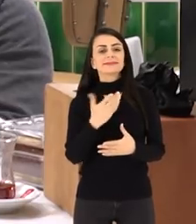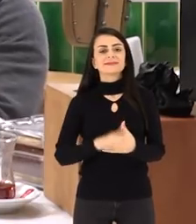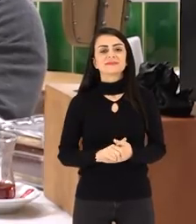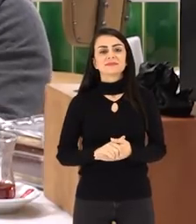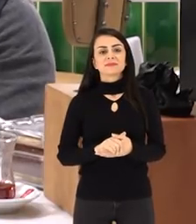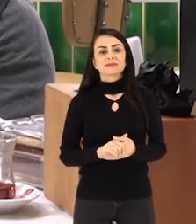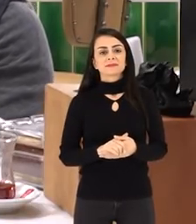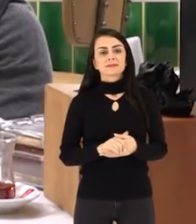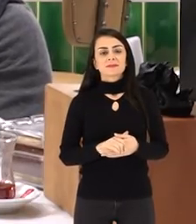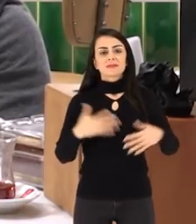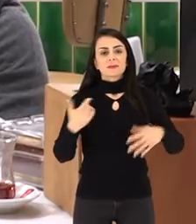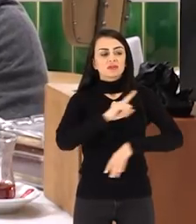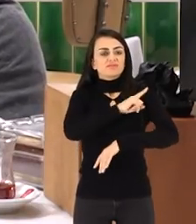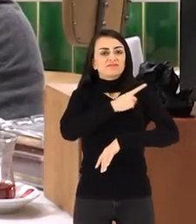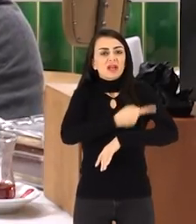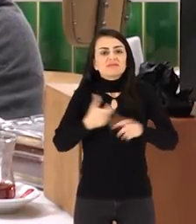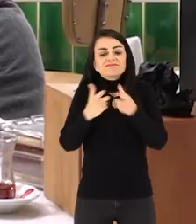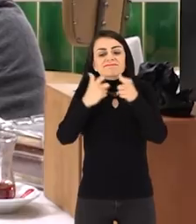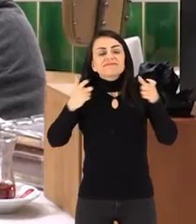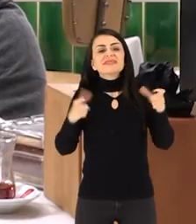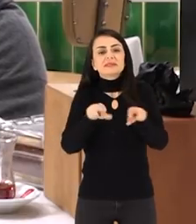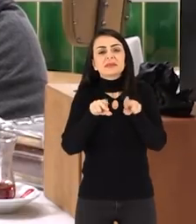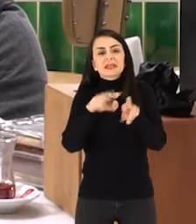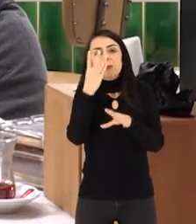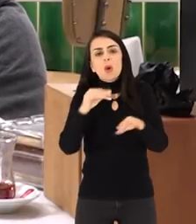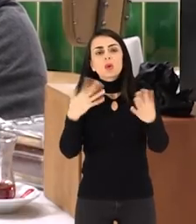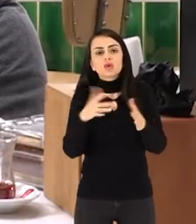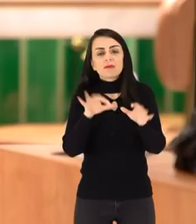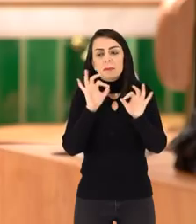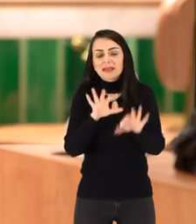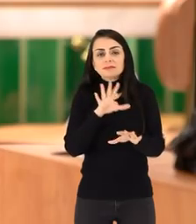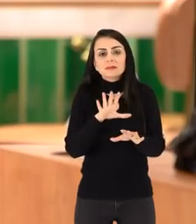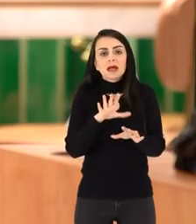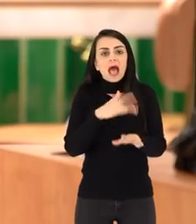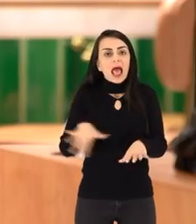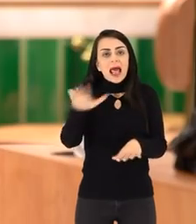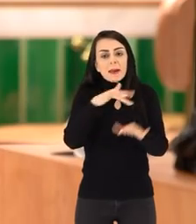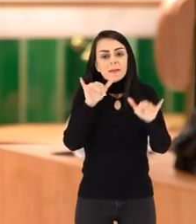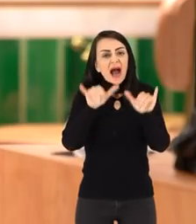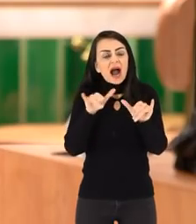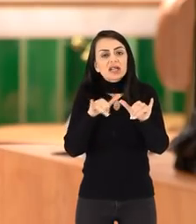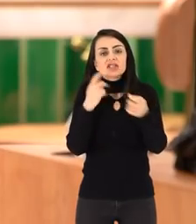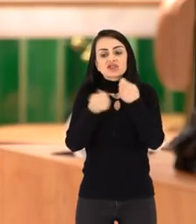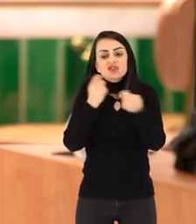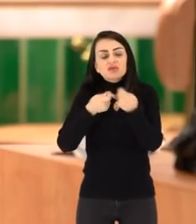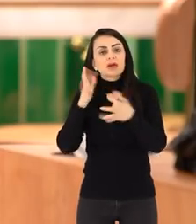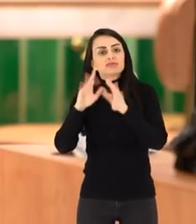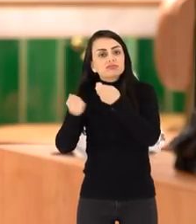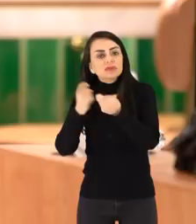kas geliştirmek gibi oluyor. Ben de mesela bir sürü şey yapınca aynı anda oluyor artık. İlk zamanlar çok yorgun oluyordu ama